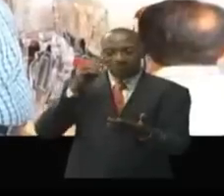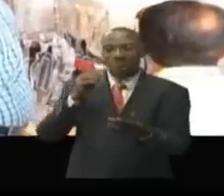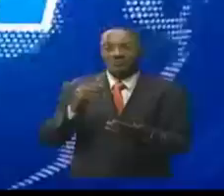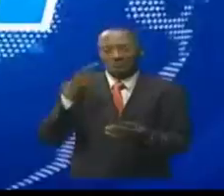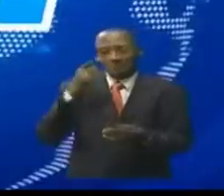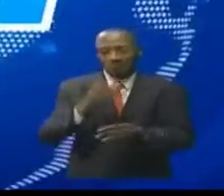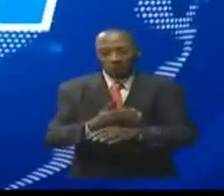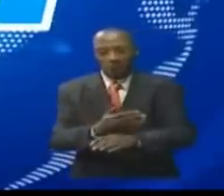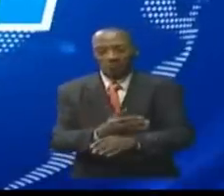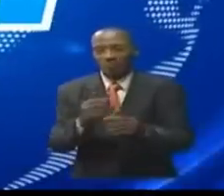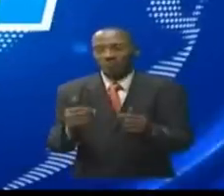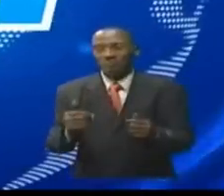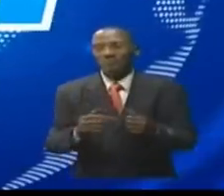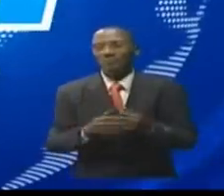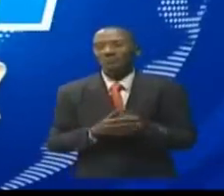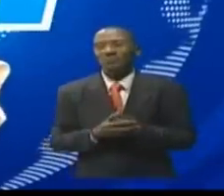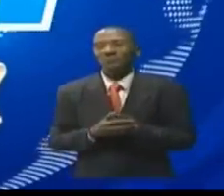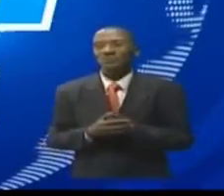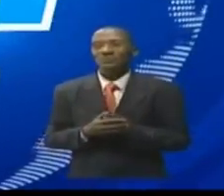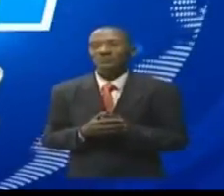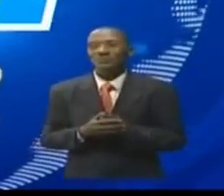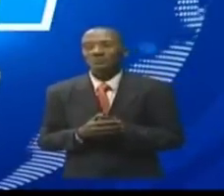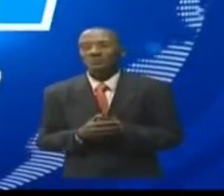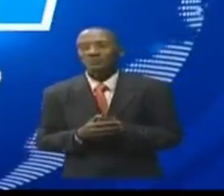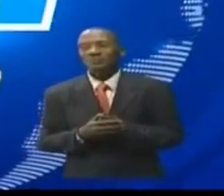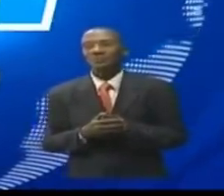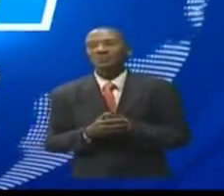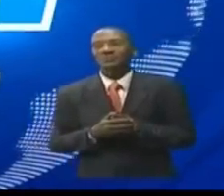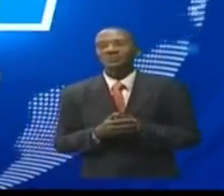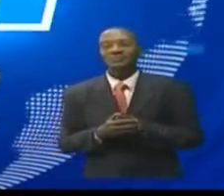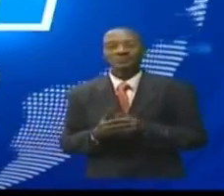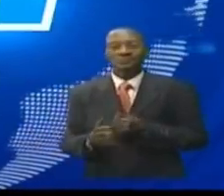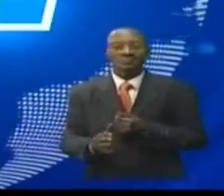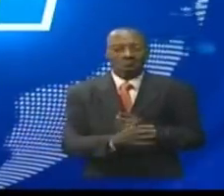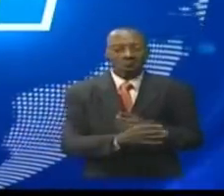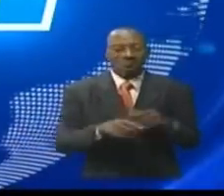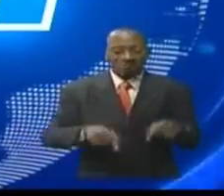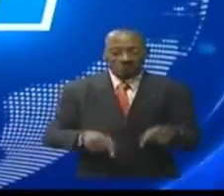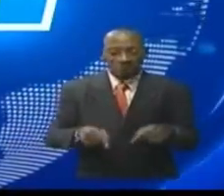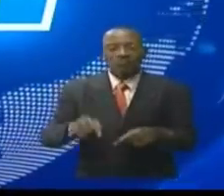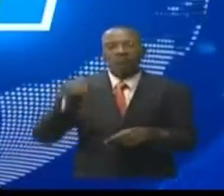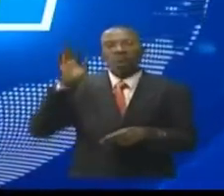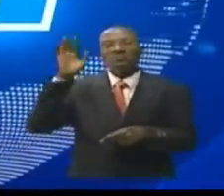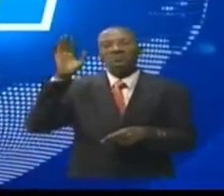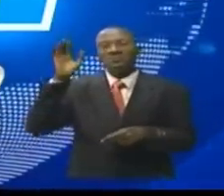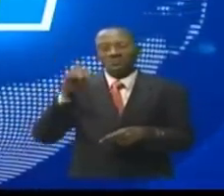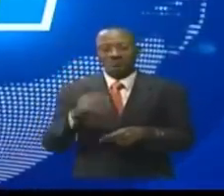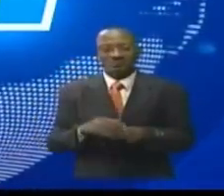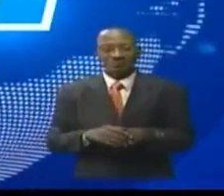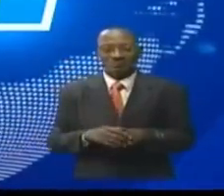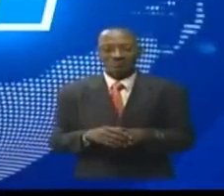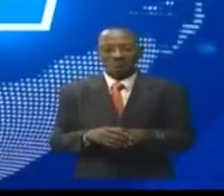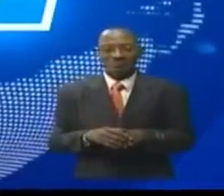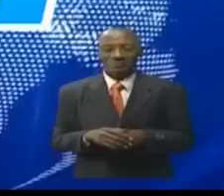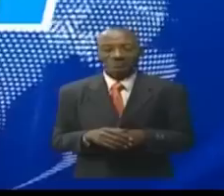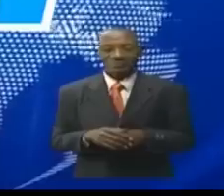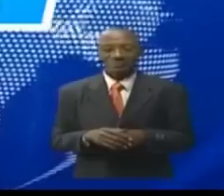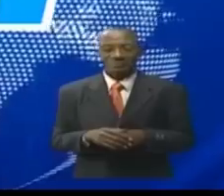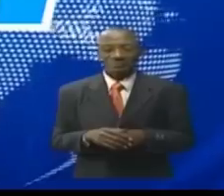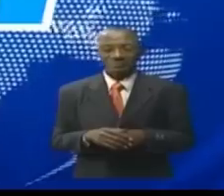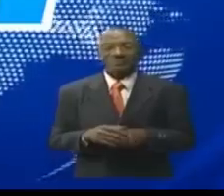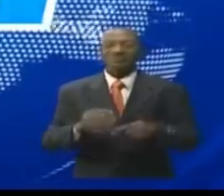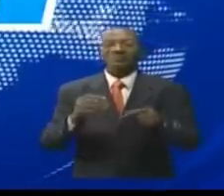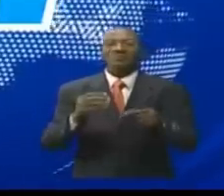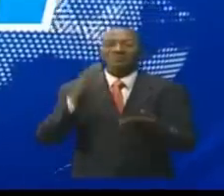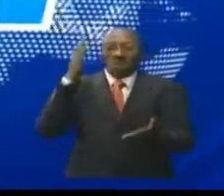climat. Cette question à présent, comment faire pour éradiquer le phénomène Kuluna ou lutter contre le banditisme juvénile